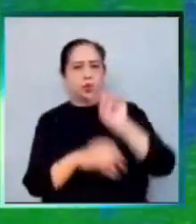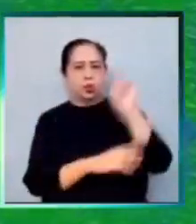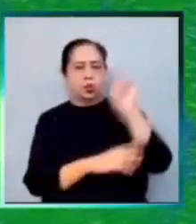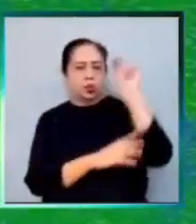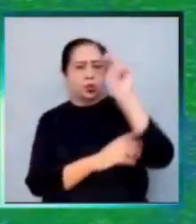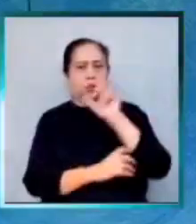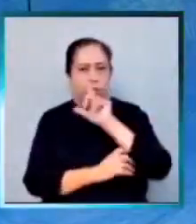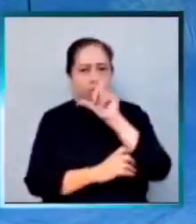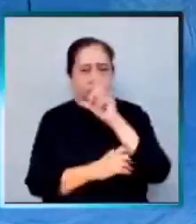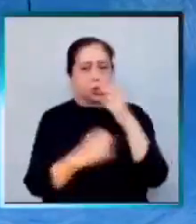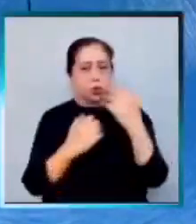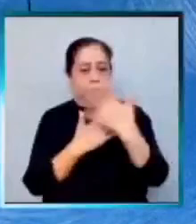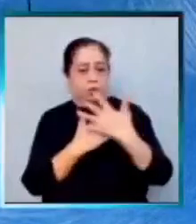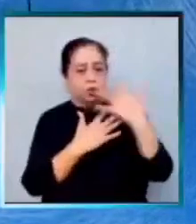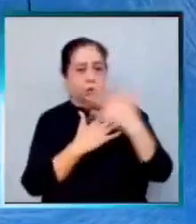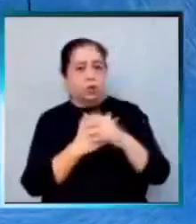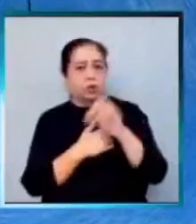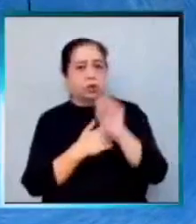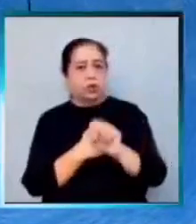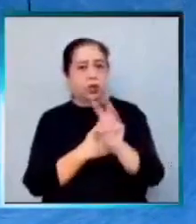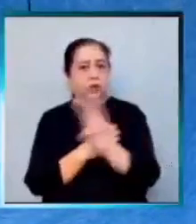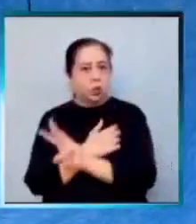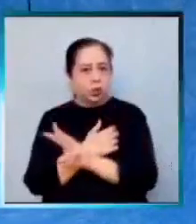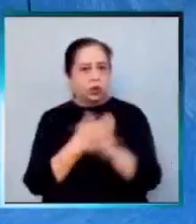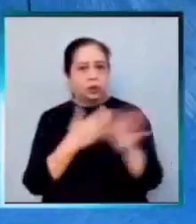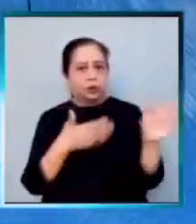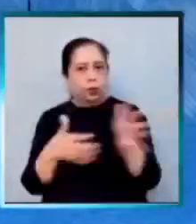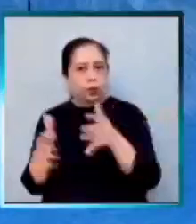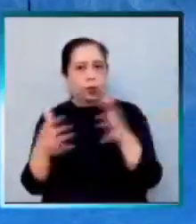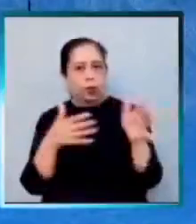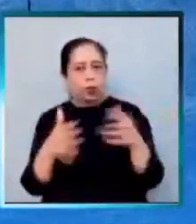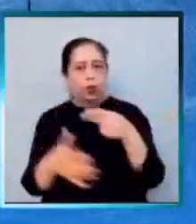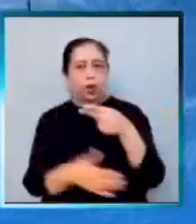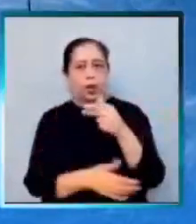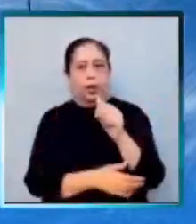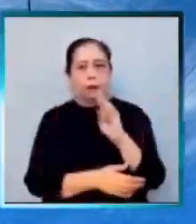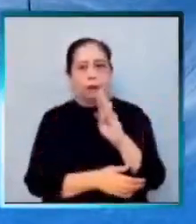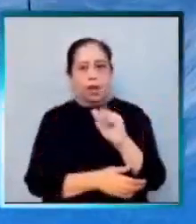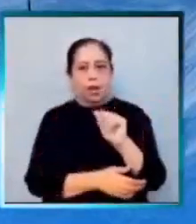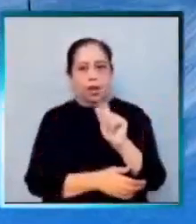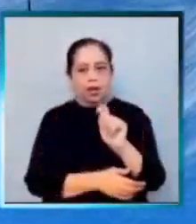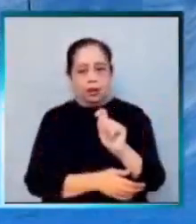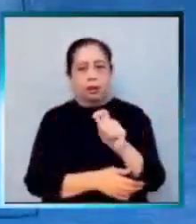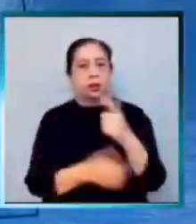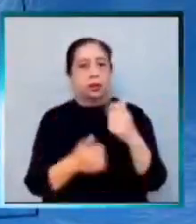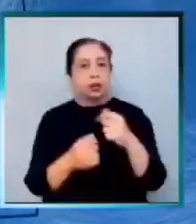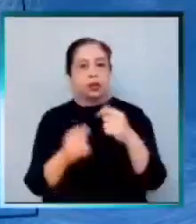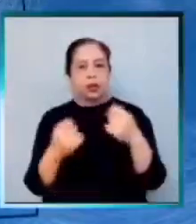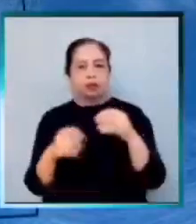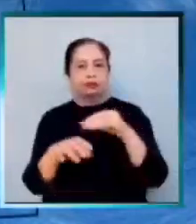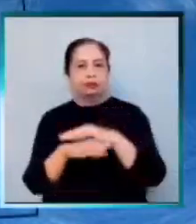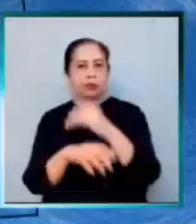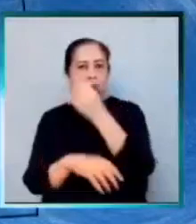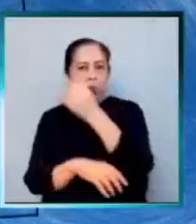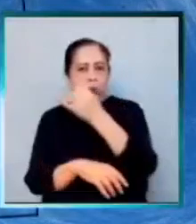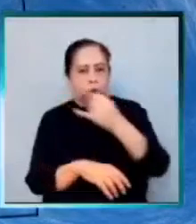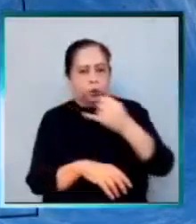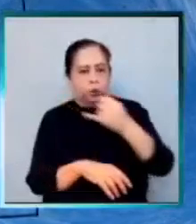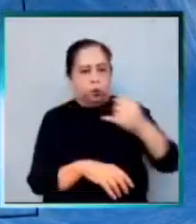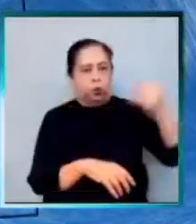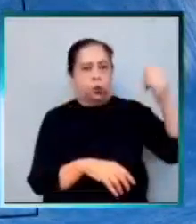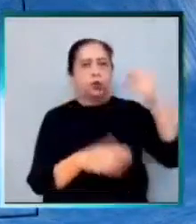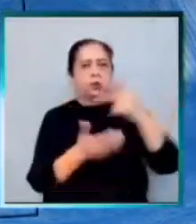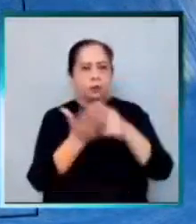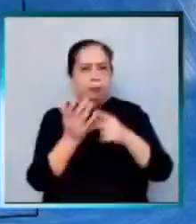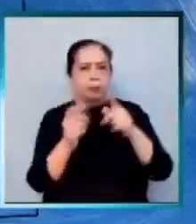ito ang southwest monsoon o hanging habagat. Sa ngayon, apektado na ng trough ang bahagi o bahagi ng bagyong Inday